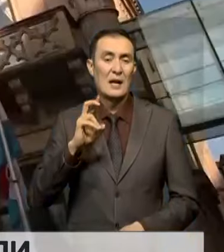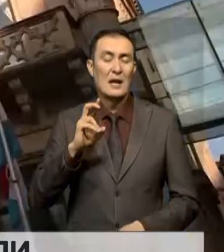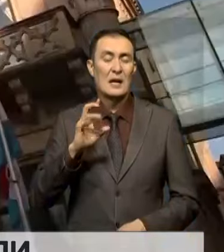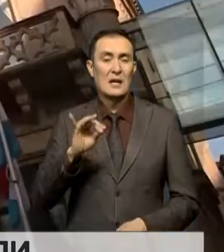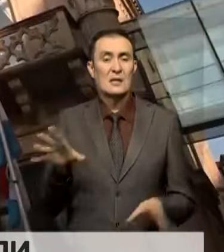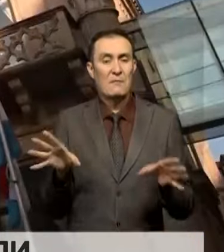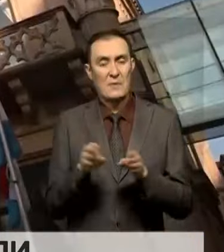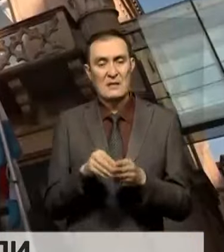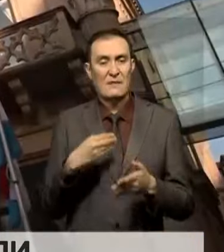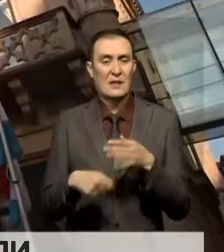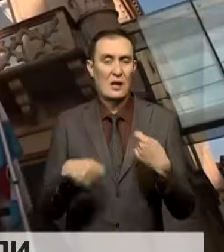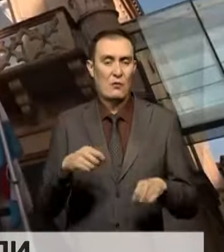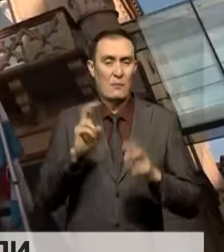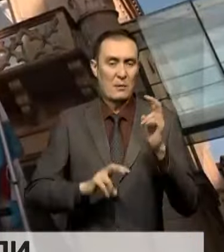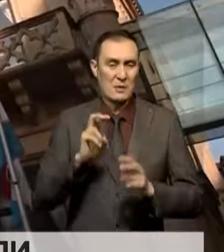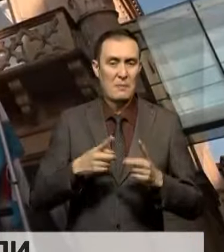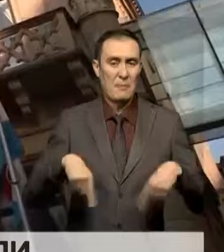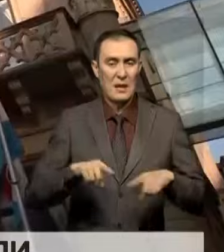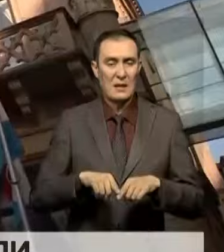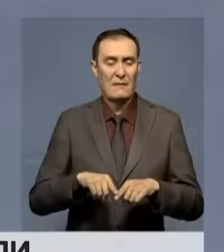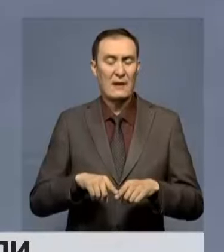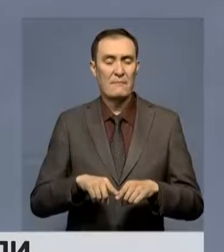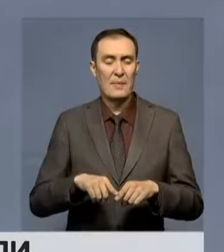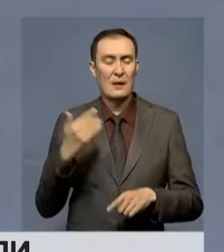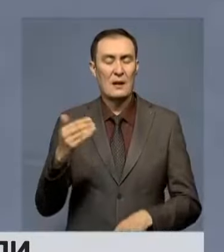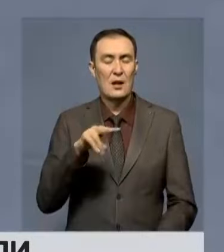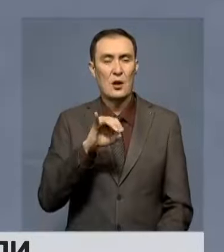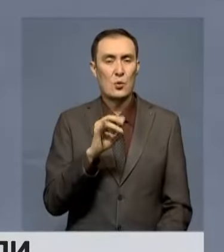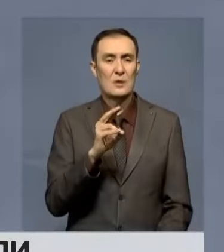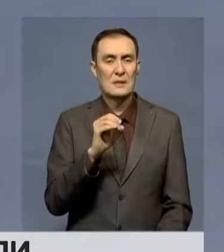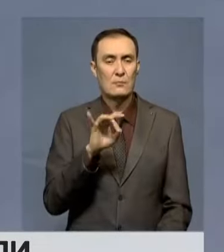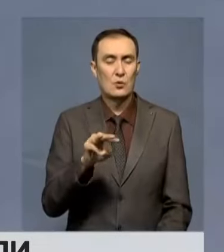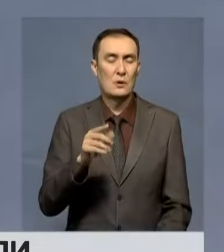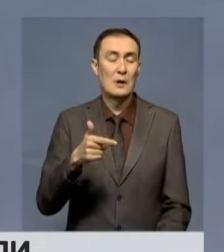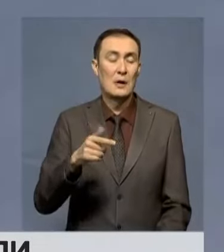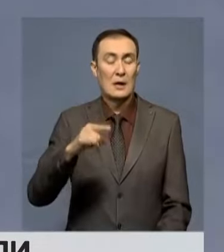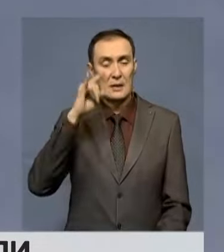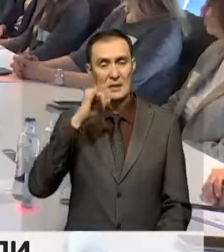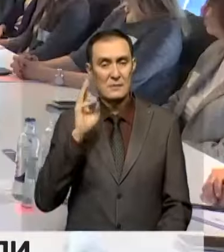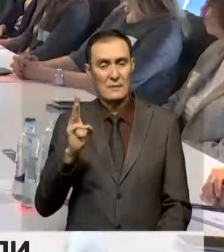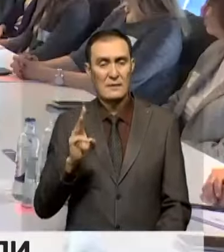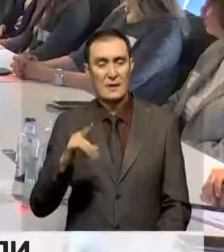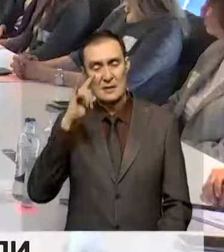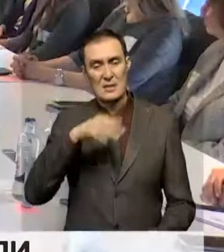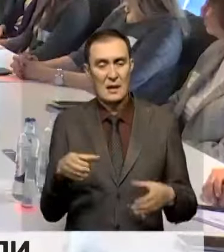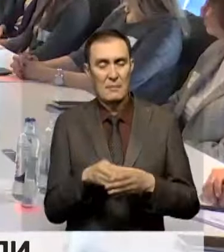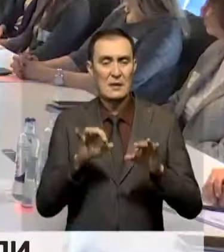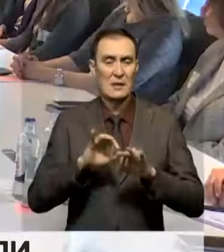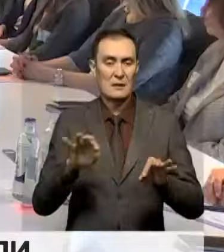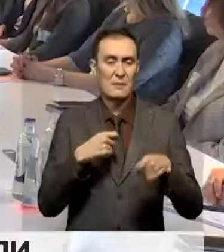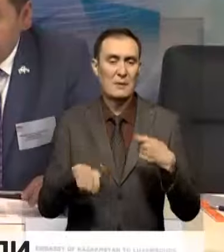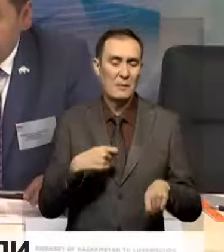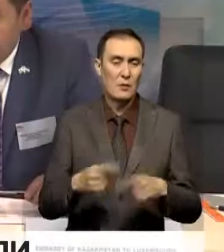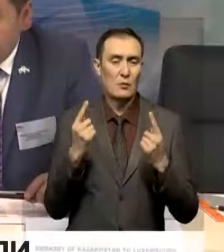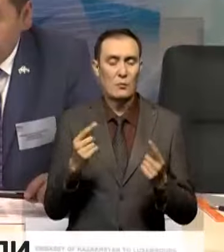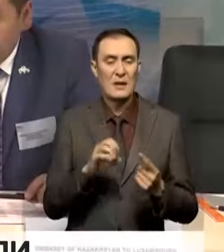Люксембурге совместно с торгово-промышленной палатой Великого Герцогства. Казахстанские дипломаты и представители Kazakh Invest рассказали